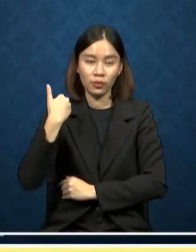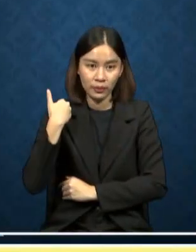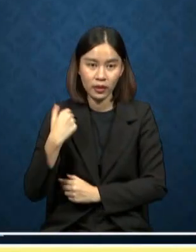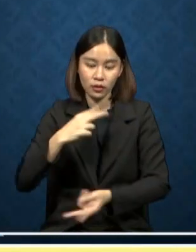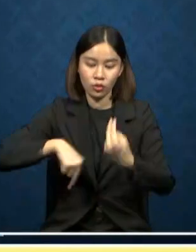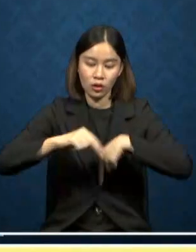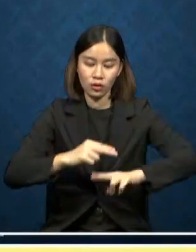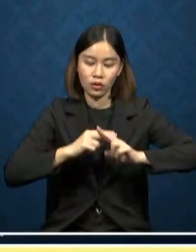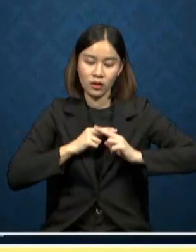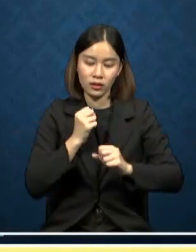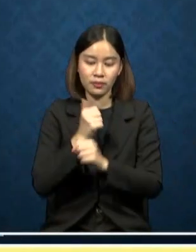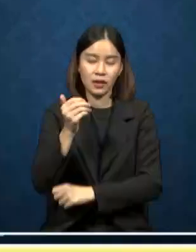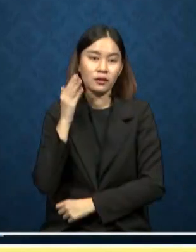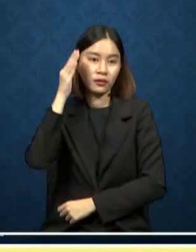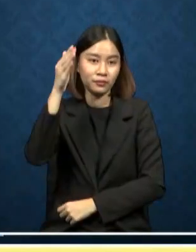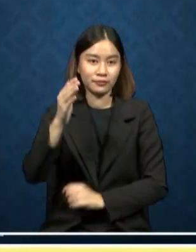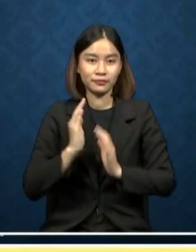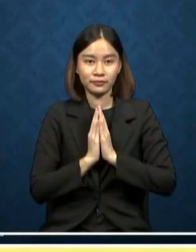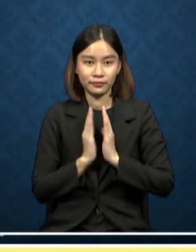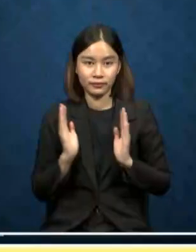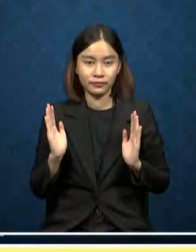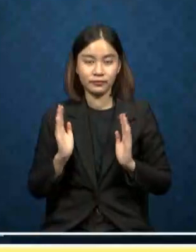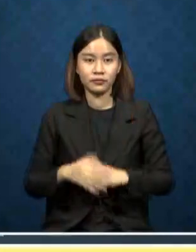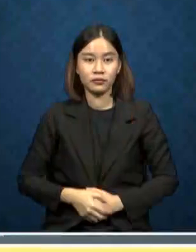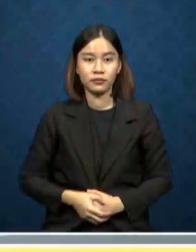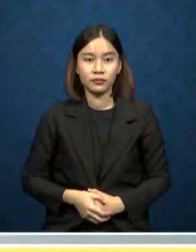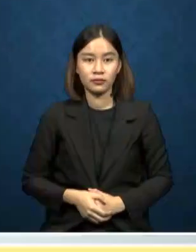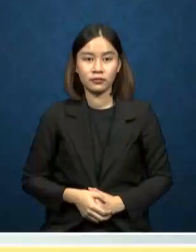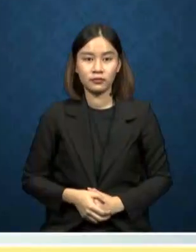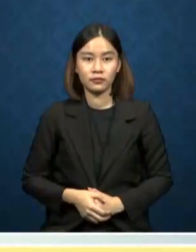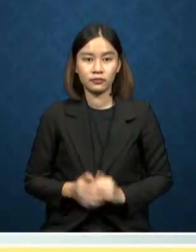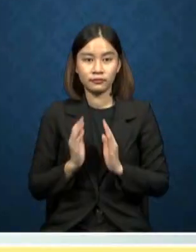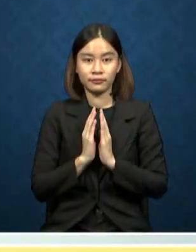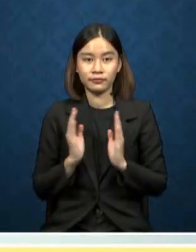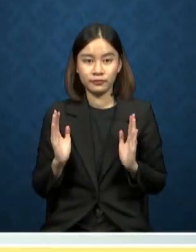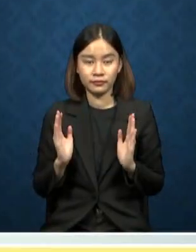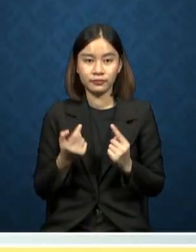พึ่งพาตนเองได้ต่อไปค่ะขอบคุณค่ะครับขอบคุณท่านเพ็ญพักรีทอง